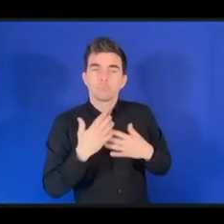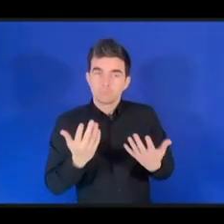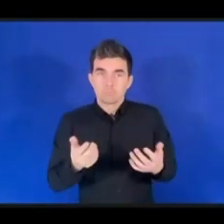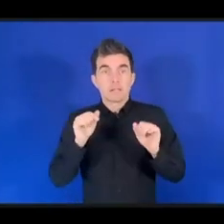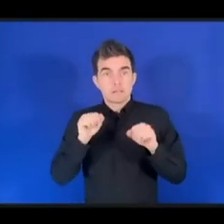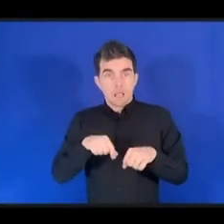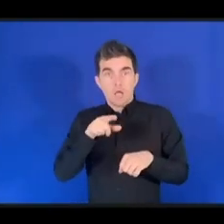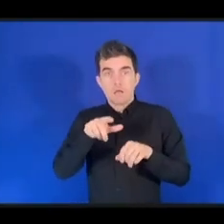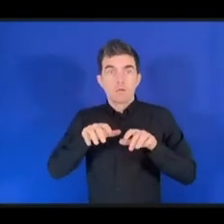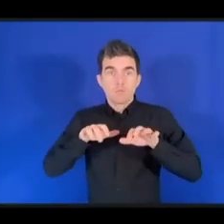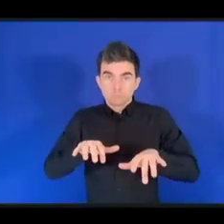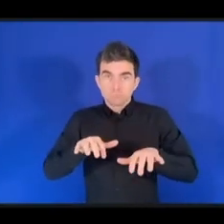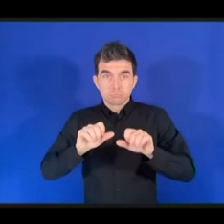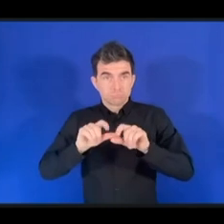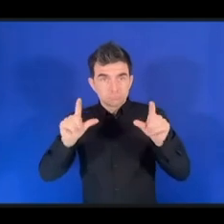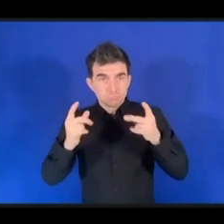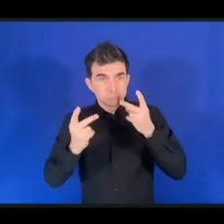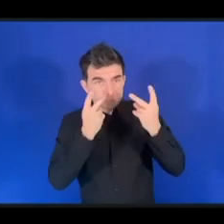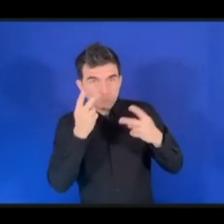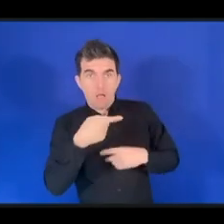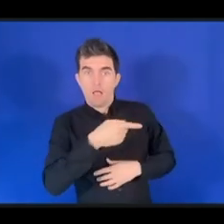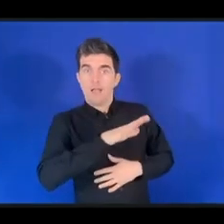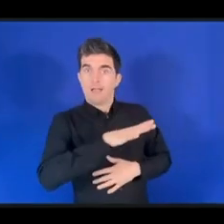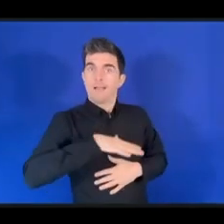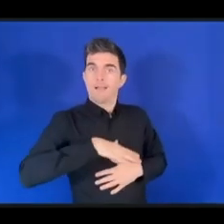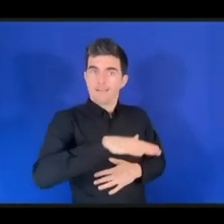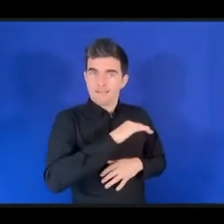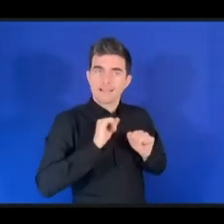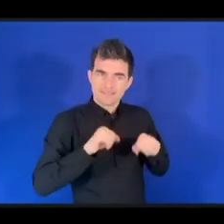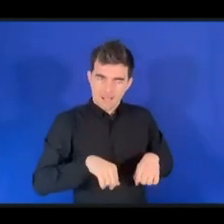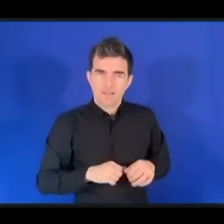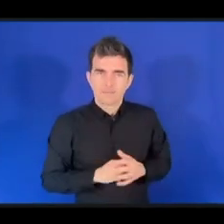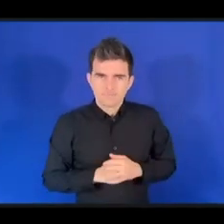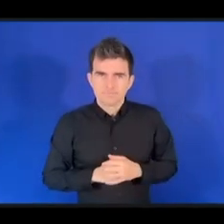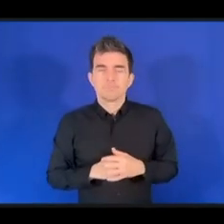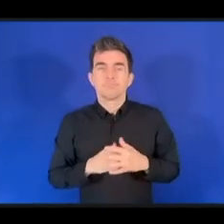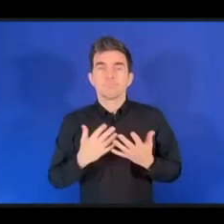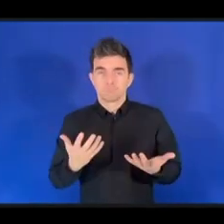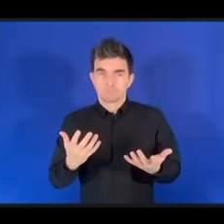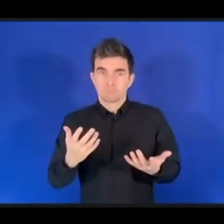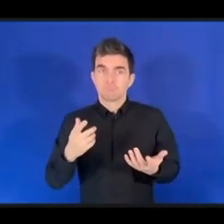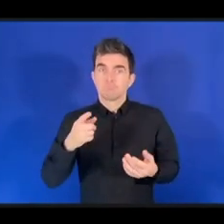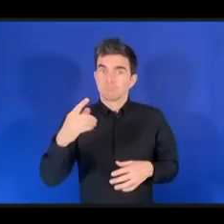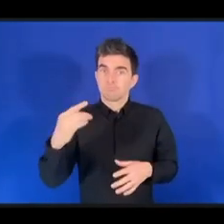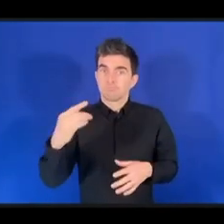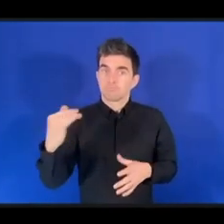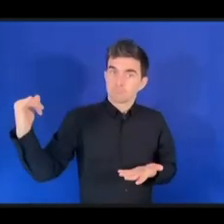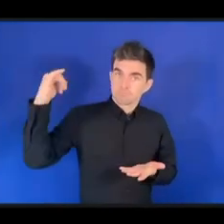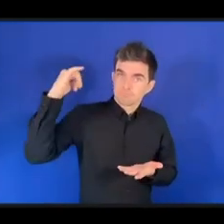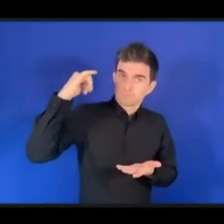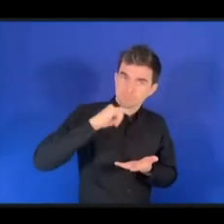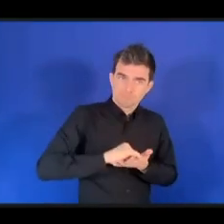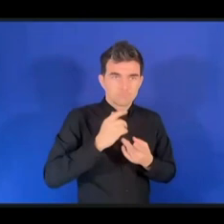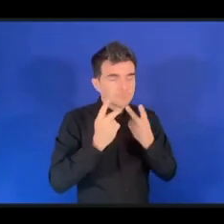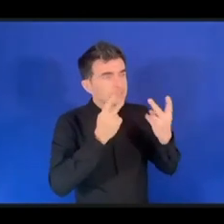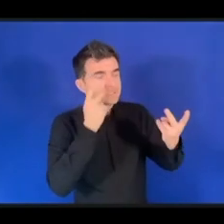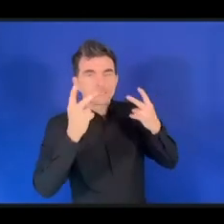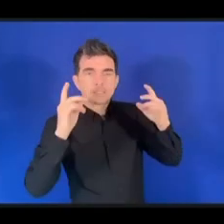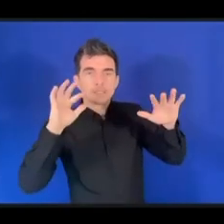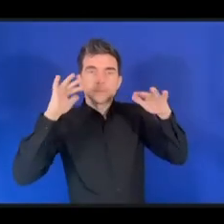الى كيوتو سيكون ميمونا في اي وقت وخاصه في